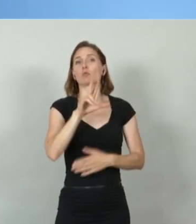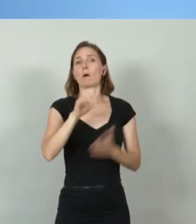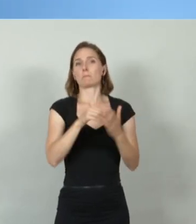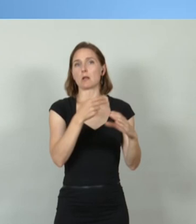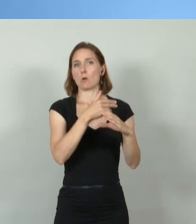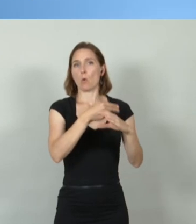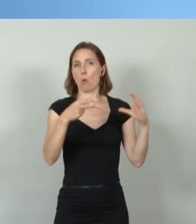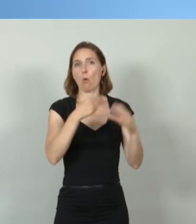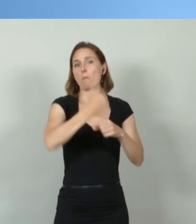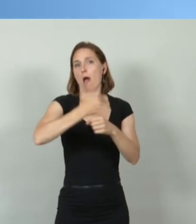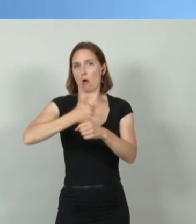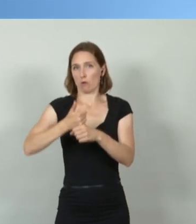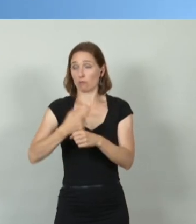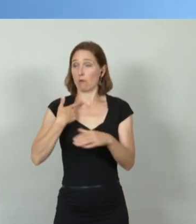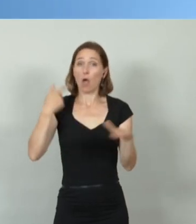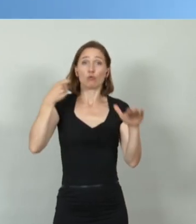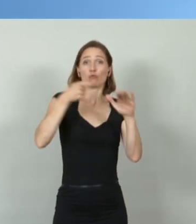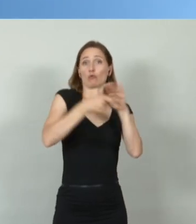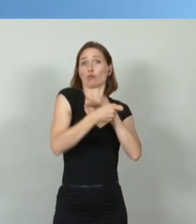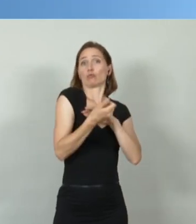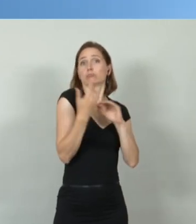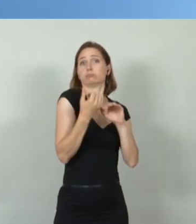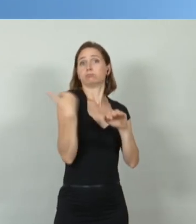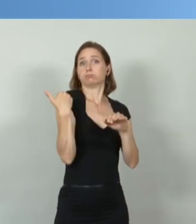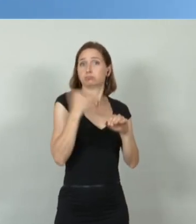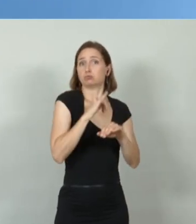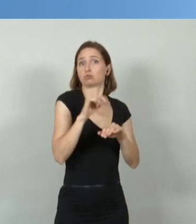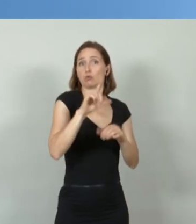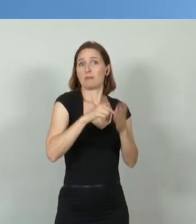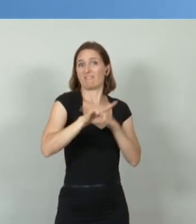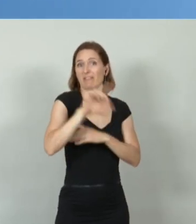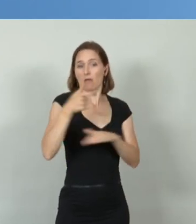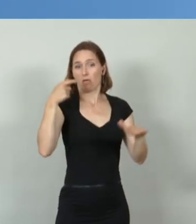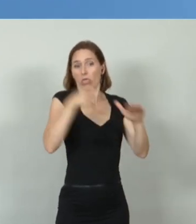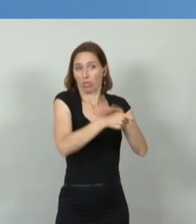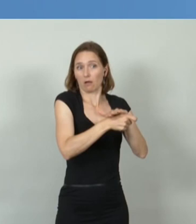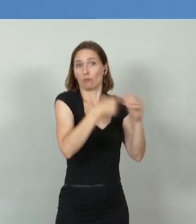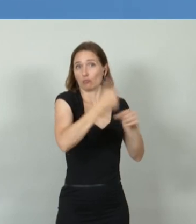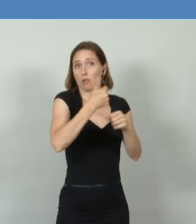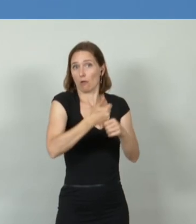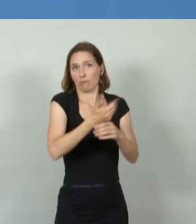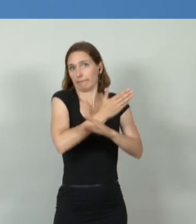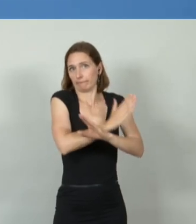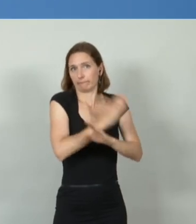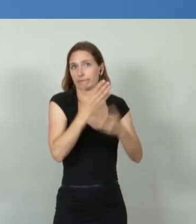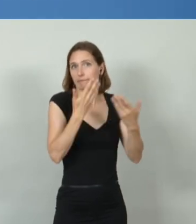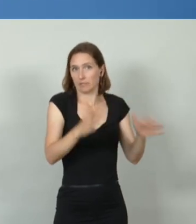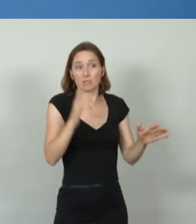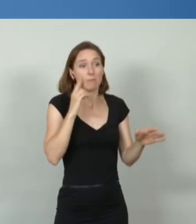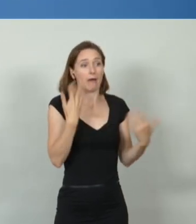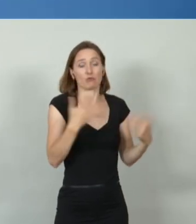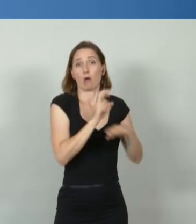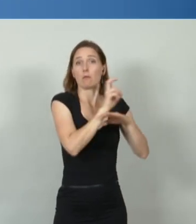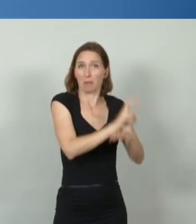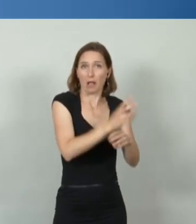qui était versée jusqu'en 2021 aucluc n'était plus justifié et au regard de l'activité qu'il faisait valoir